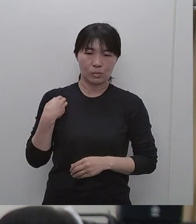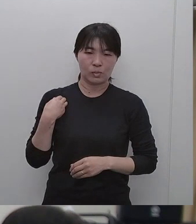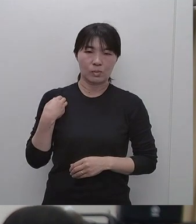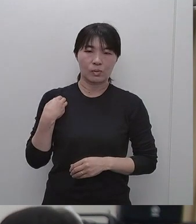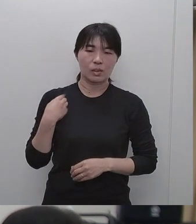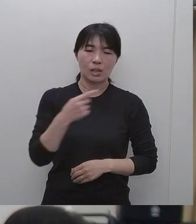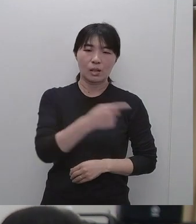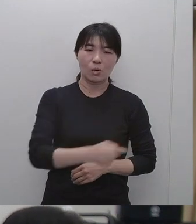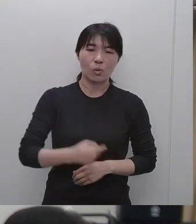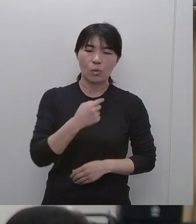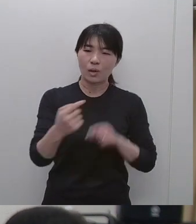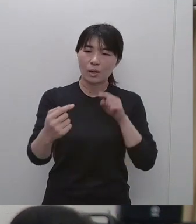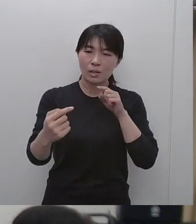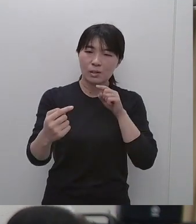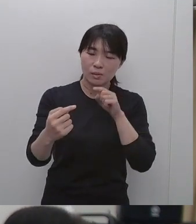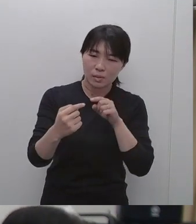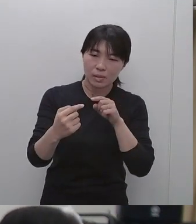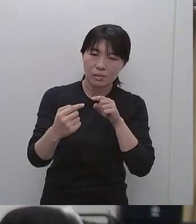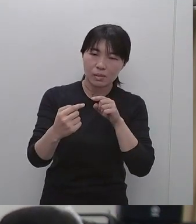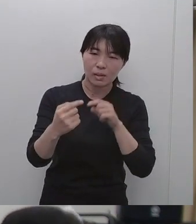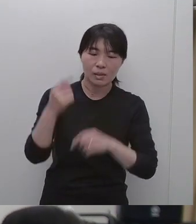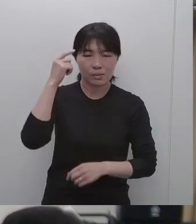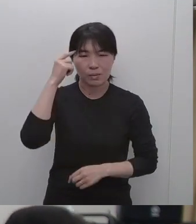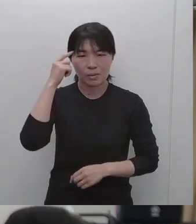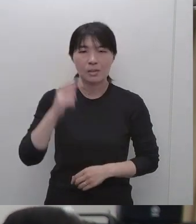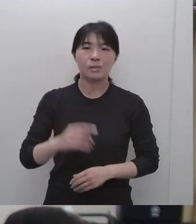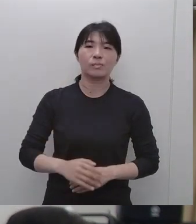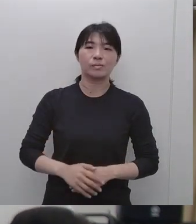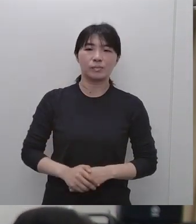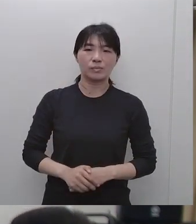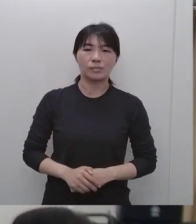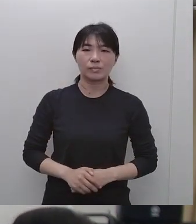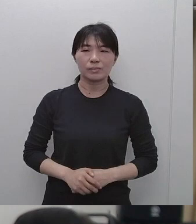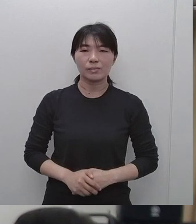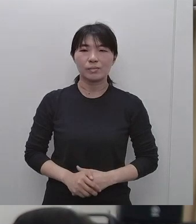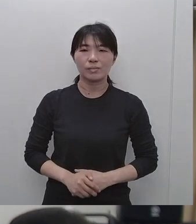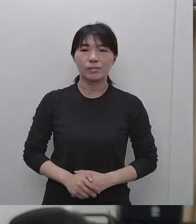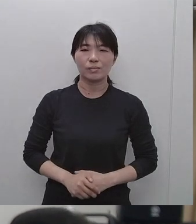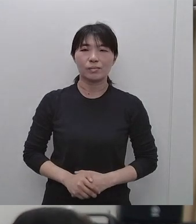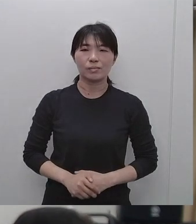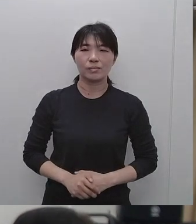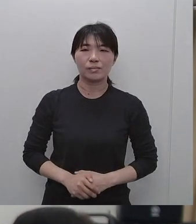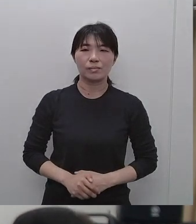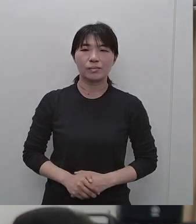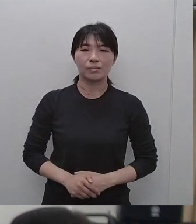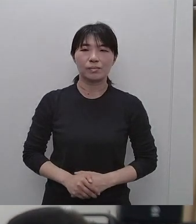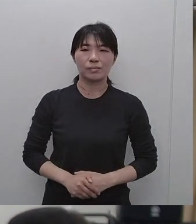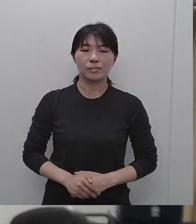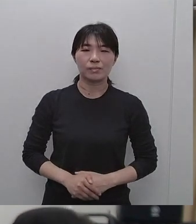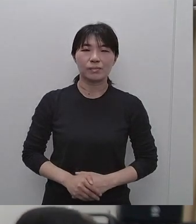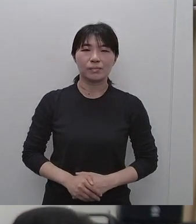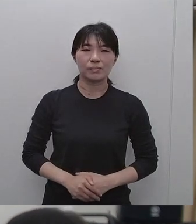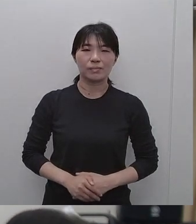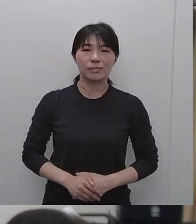言葉ですよね、手話ってね。ちょっと声かけができて、ちょっと心がつながれば、幸せ